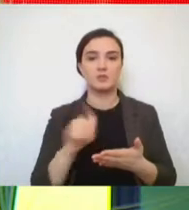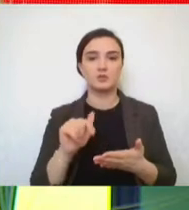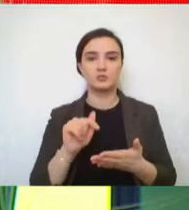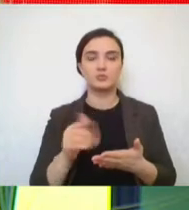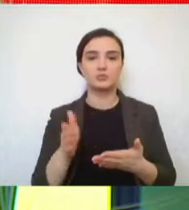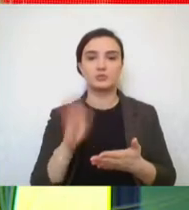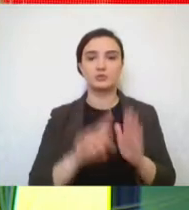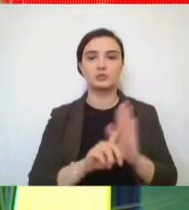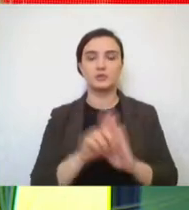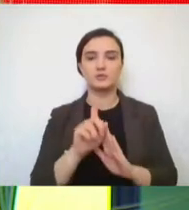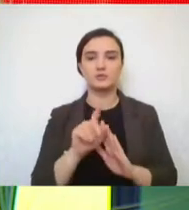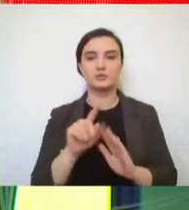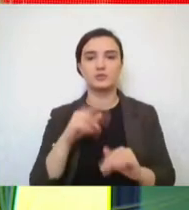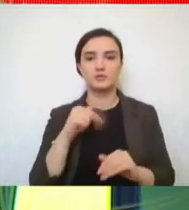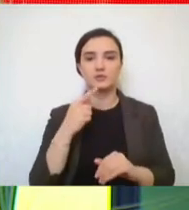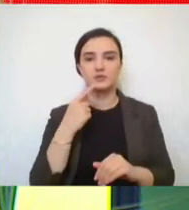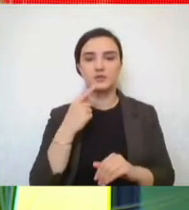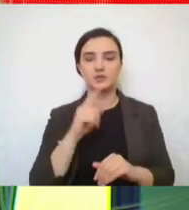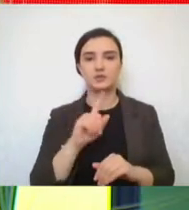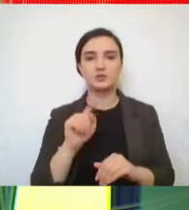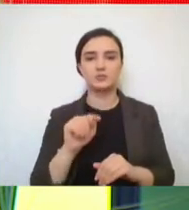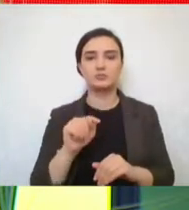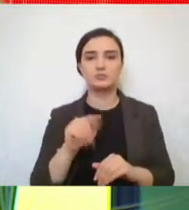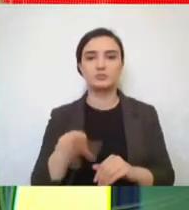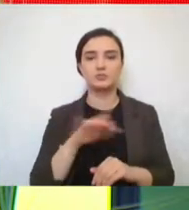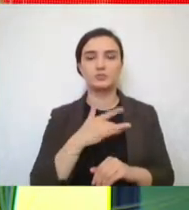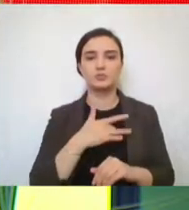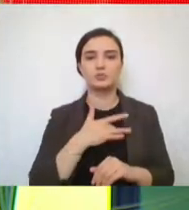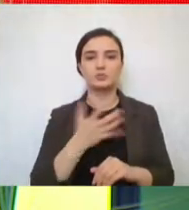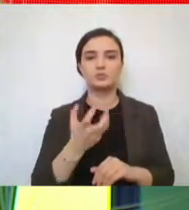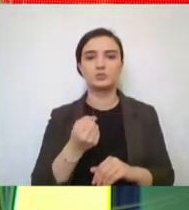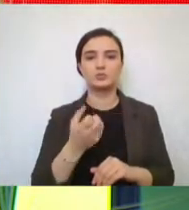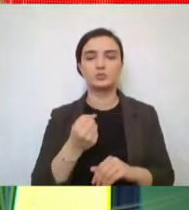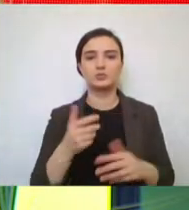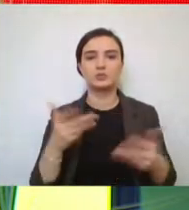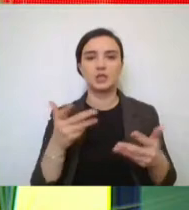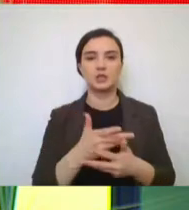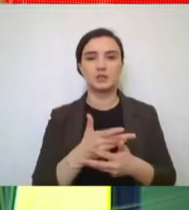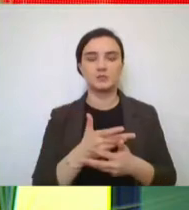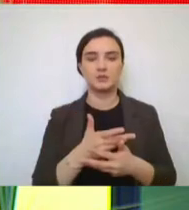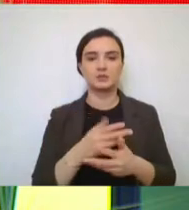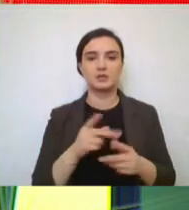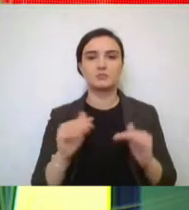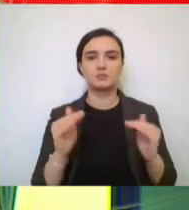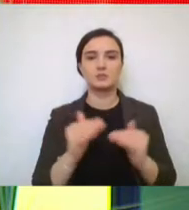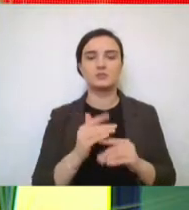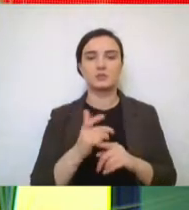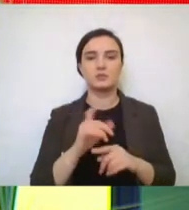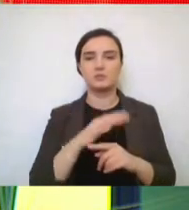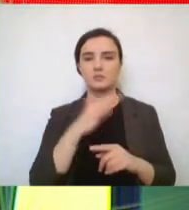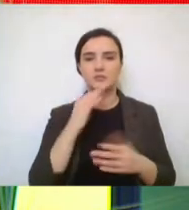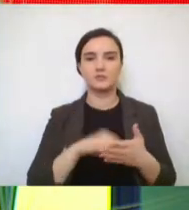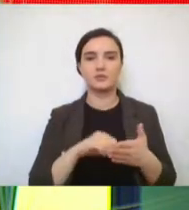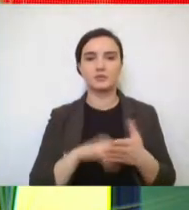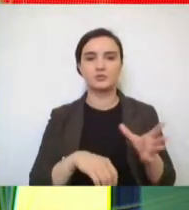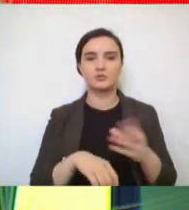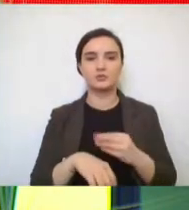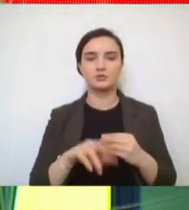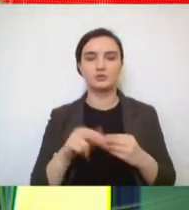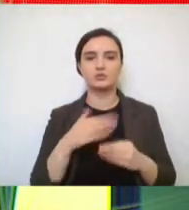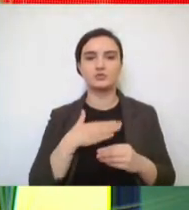და ვთქვათ, რომ გულის კუნთის ანთებას ამცირებს ძალიან ბევრი ფაქტორი. და ჩვენ